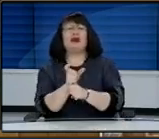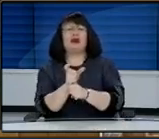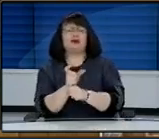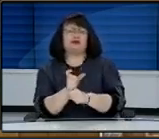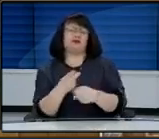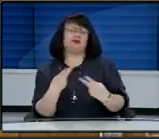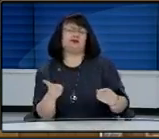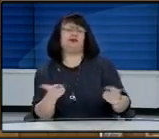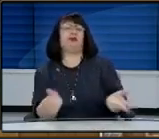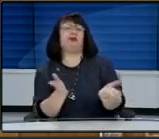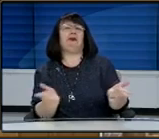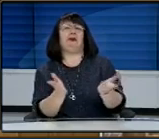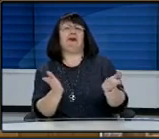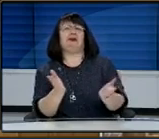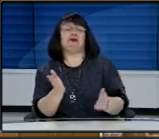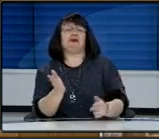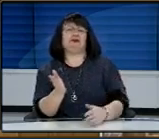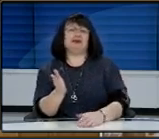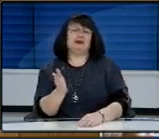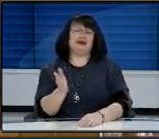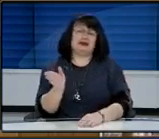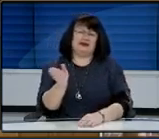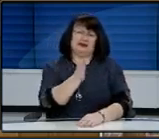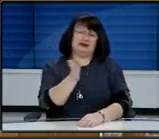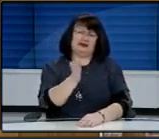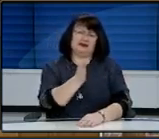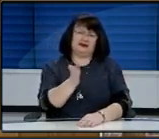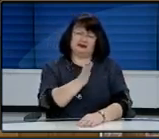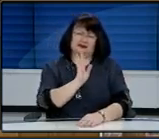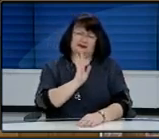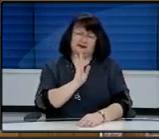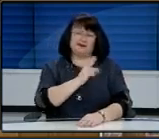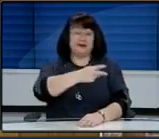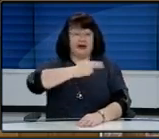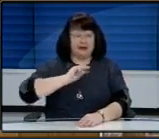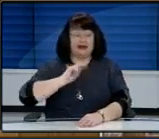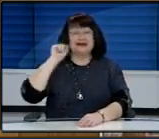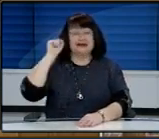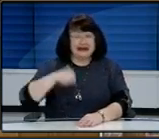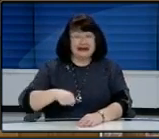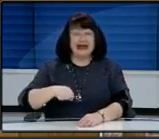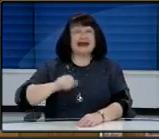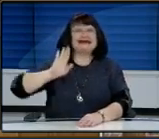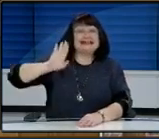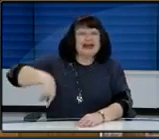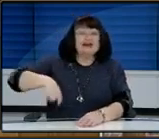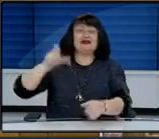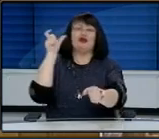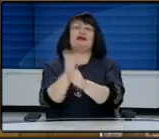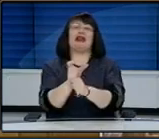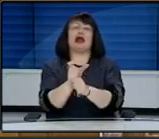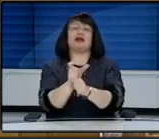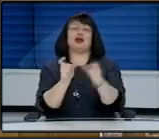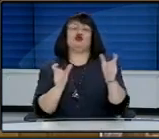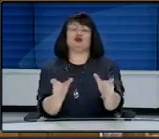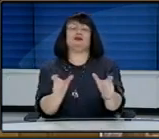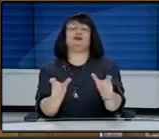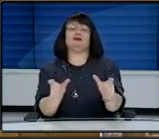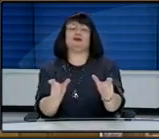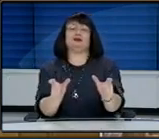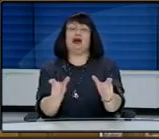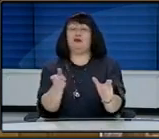Δύσης και μου απαντήσατε ναι, η Ελλάδα είναι το τελευταίο φυλάκιο της Δύσης